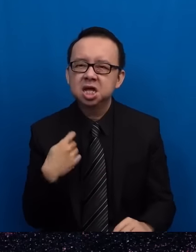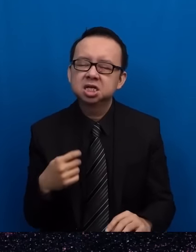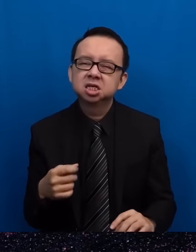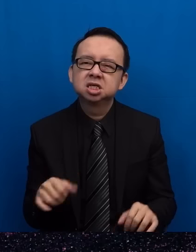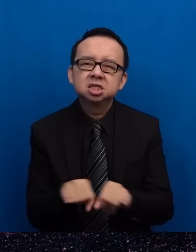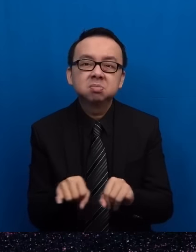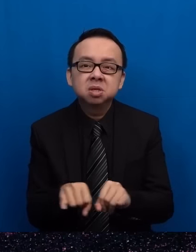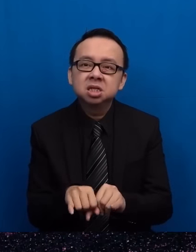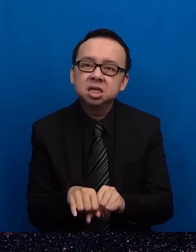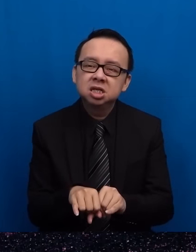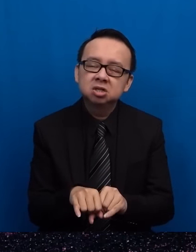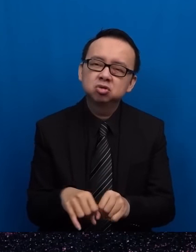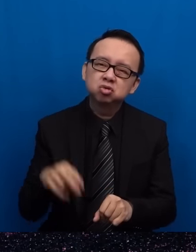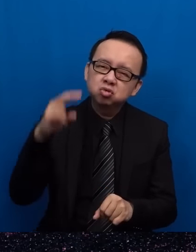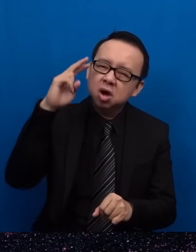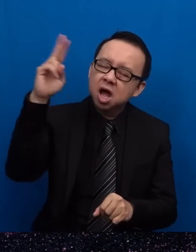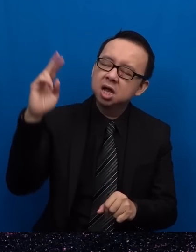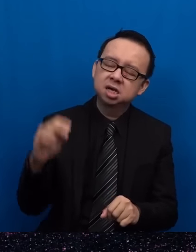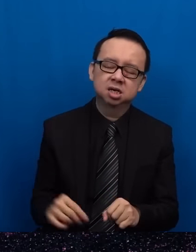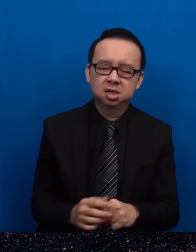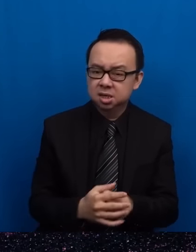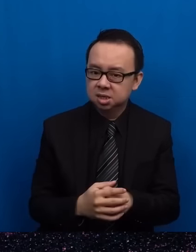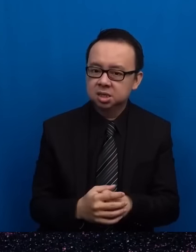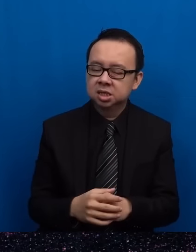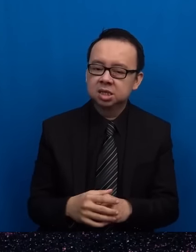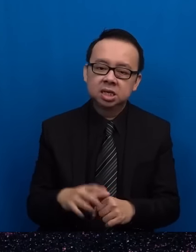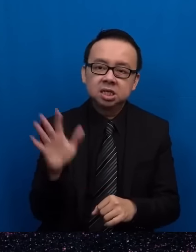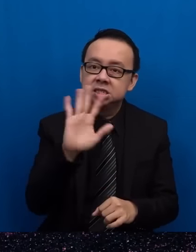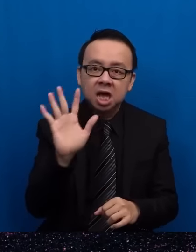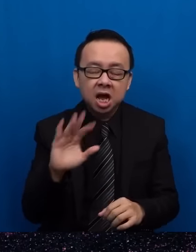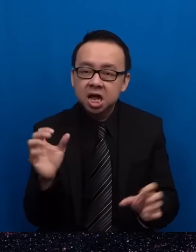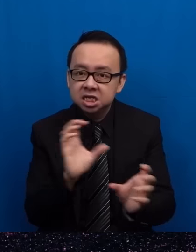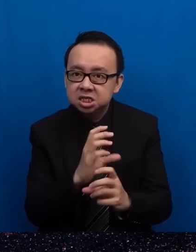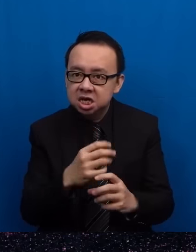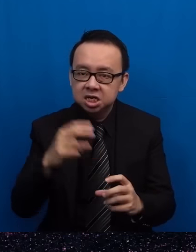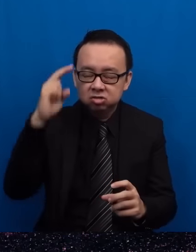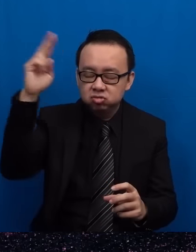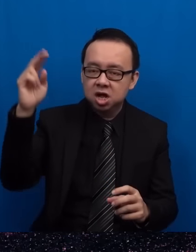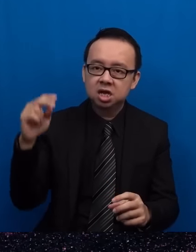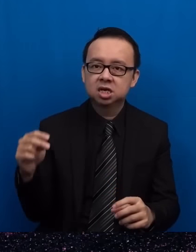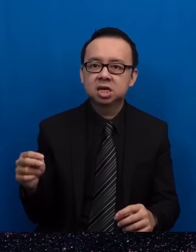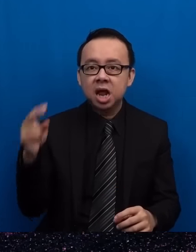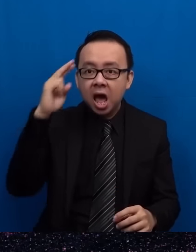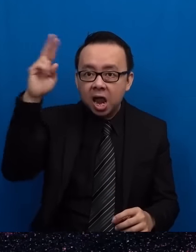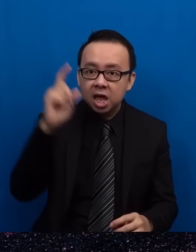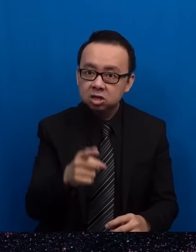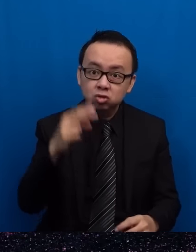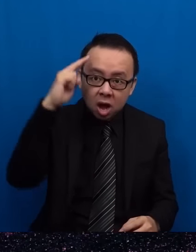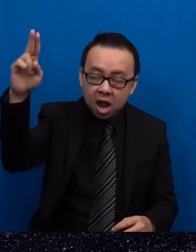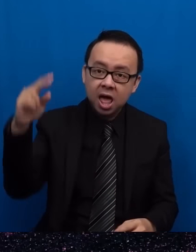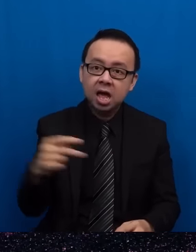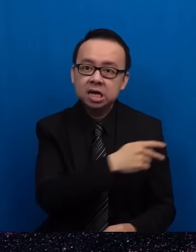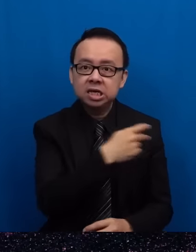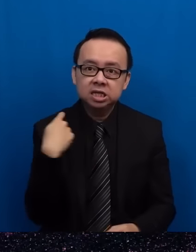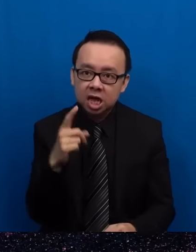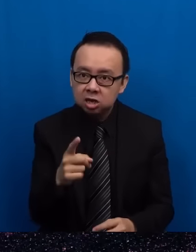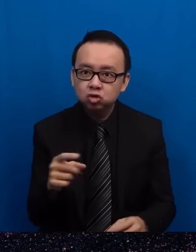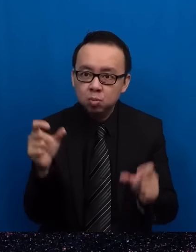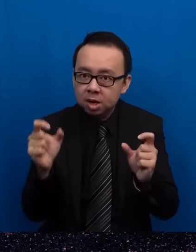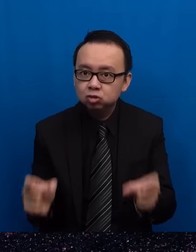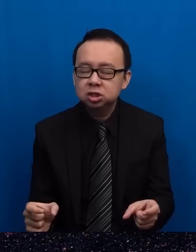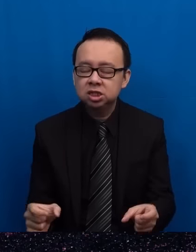aku adalah Allahmu. Gak gampang jadi Allah, jangan jadi Allah. Sebab Allah adalah Allah, kita adalah manusia. Ya.